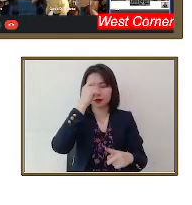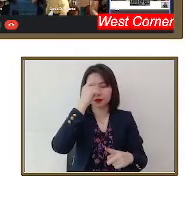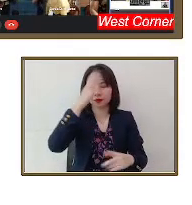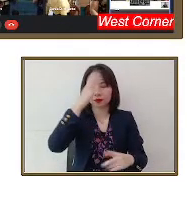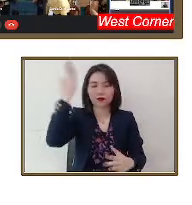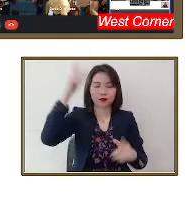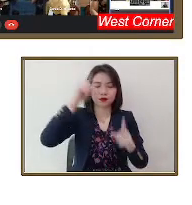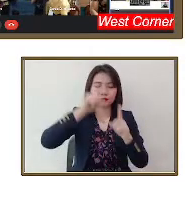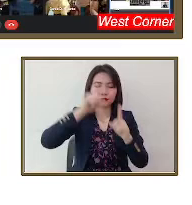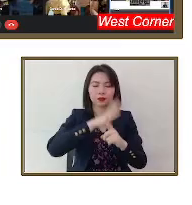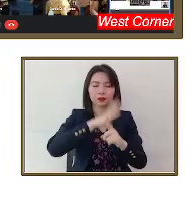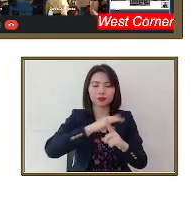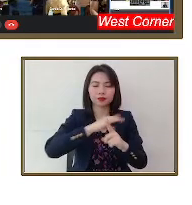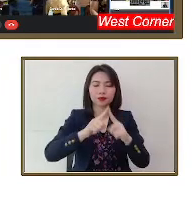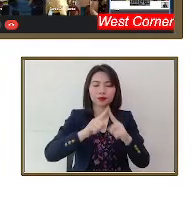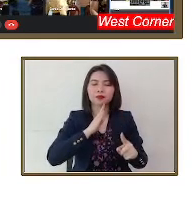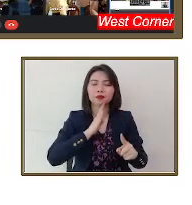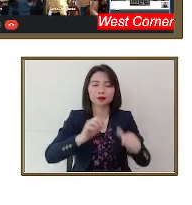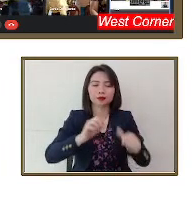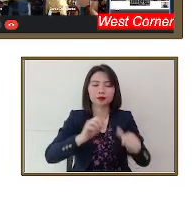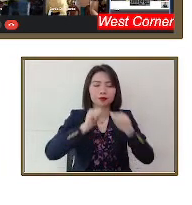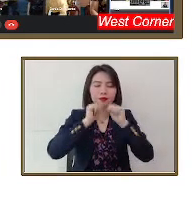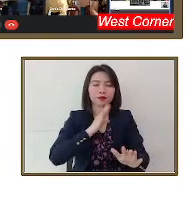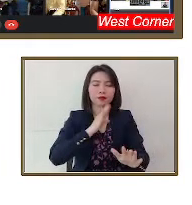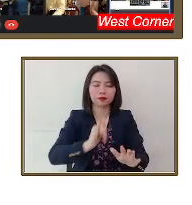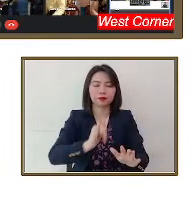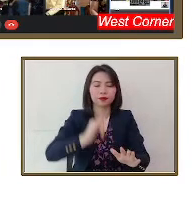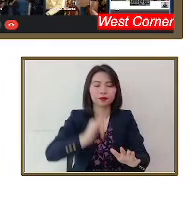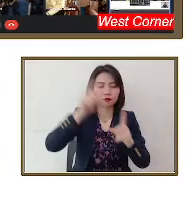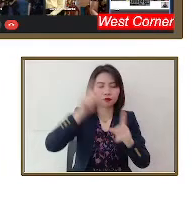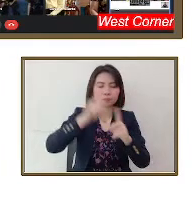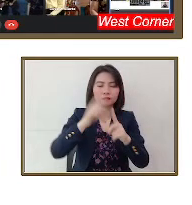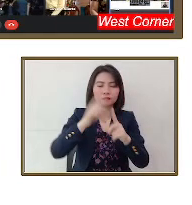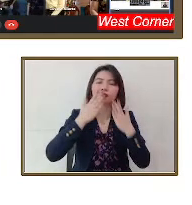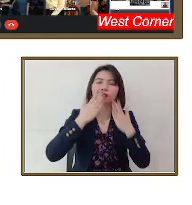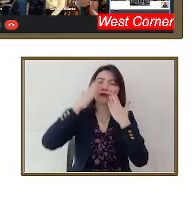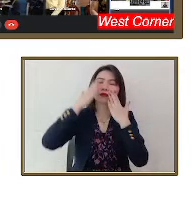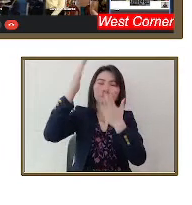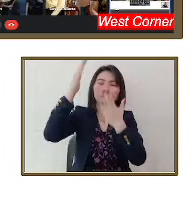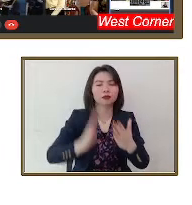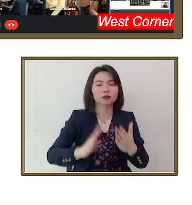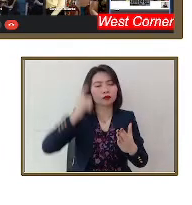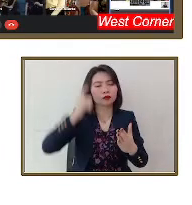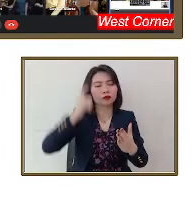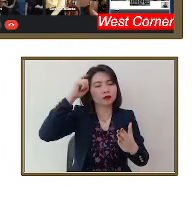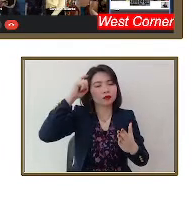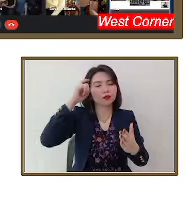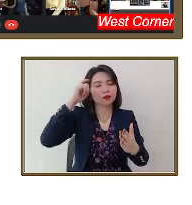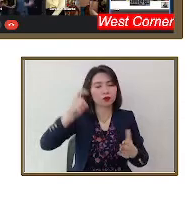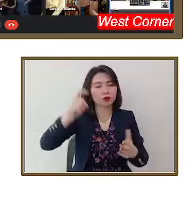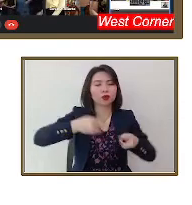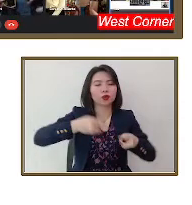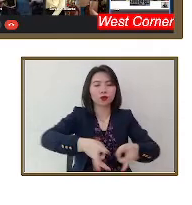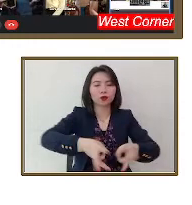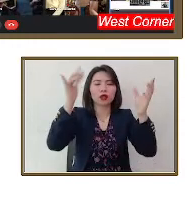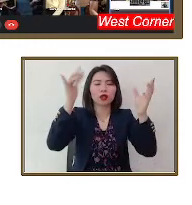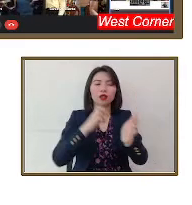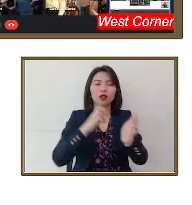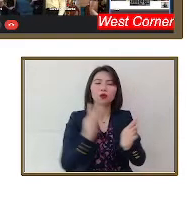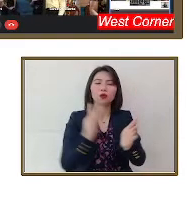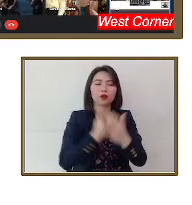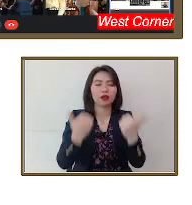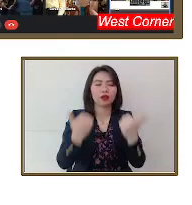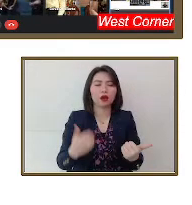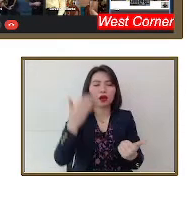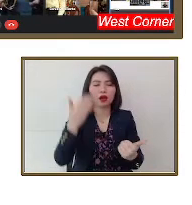the word and to be blessed by your word. Salamat na meron po kayong paraan kung paano kami ma-encourage, paano po namin